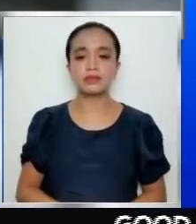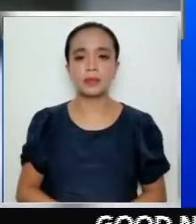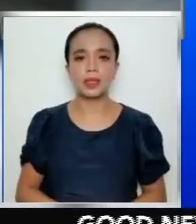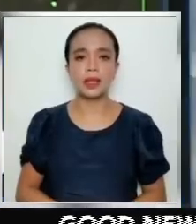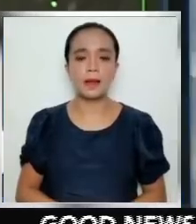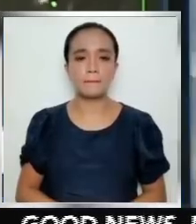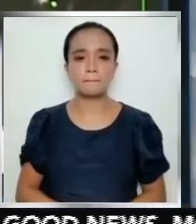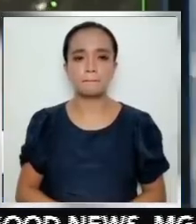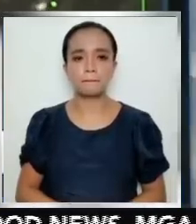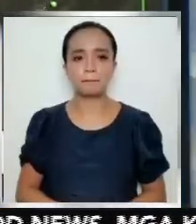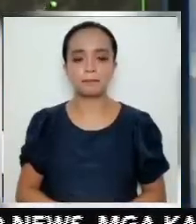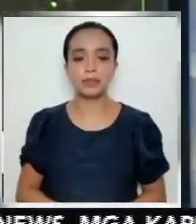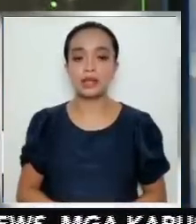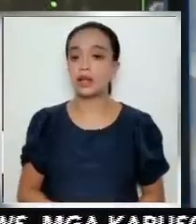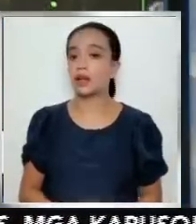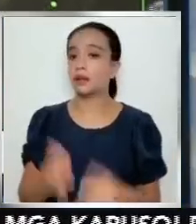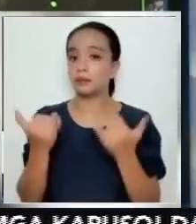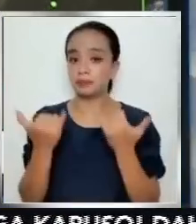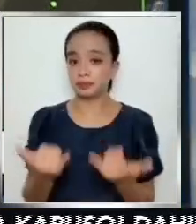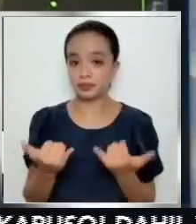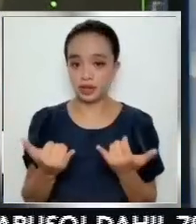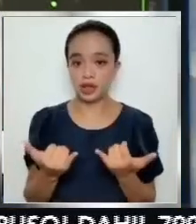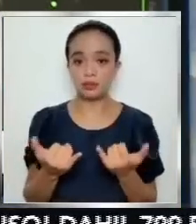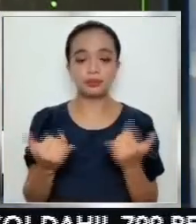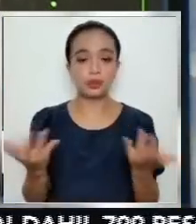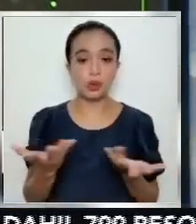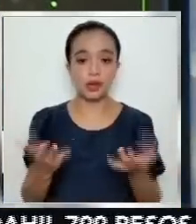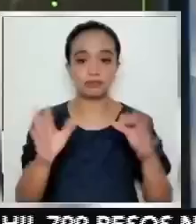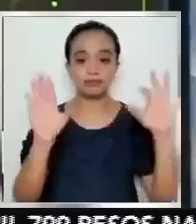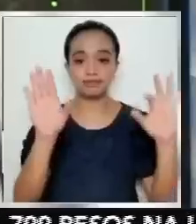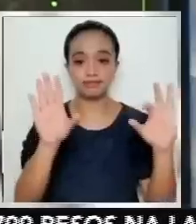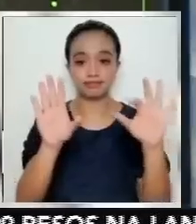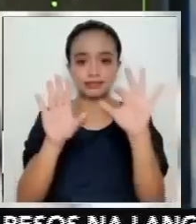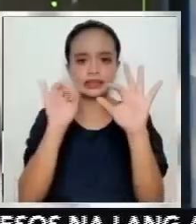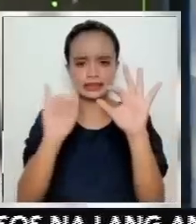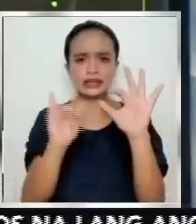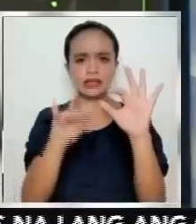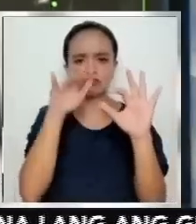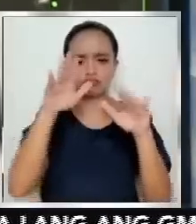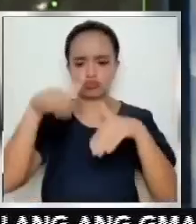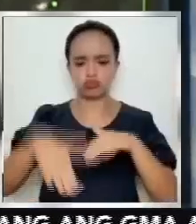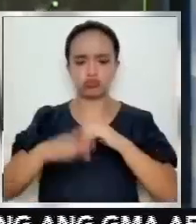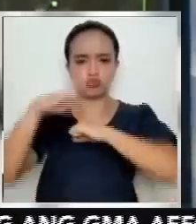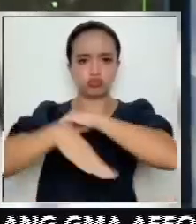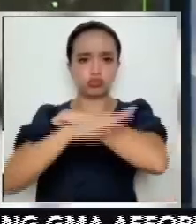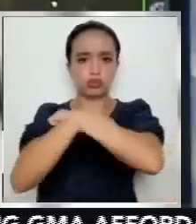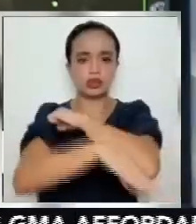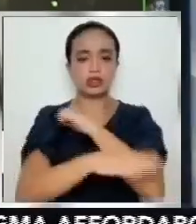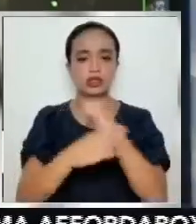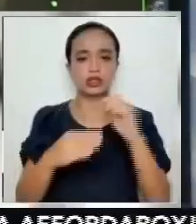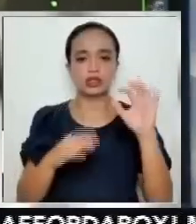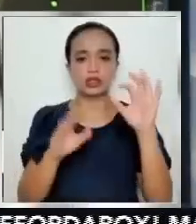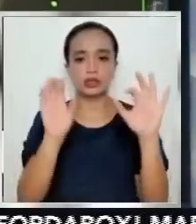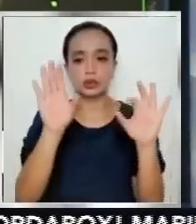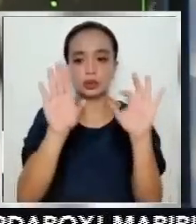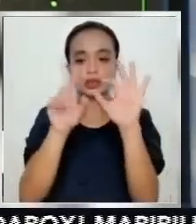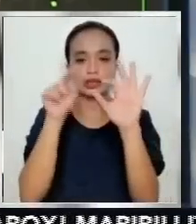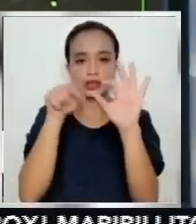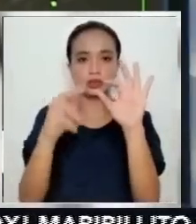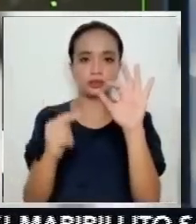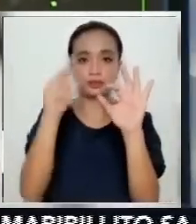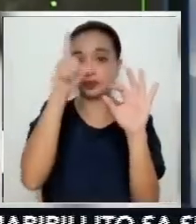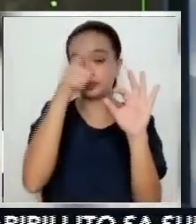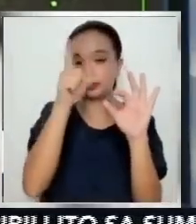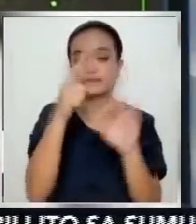Vicky, sa ngayon yung sentro ng bagyong si Betty ay nasa dagat pa rin adjacent sa silangang bahagi ng Dulong Hilagang Luzon. At kanina alas 4 ng